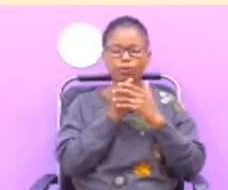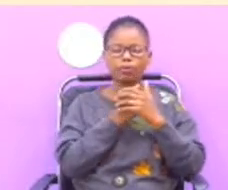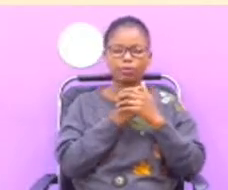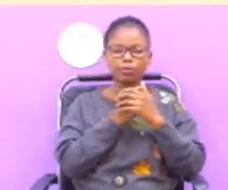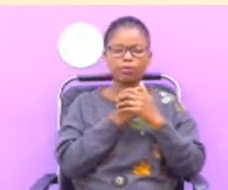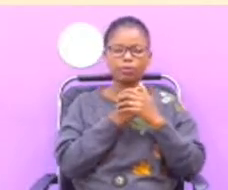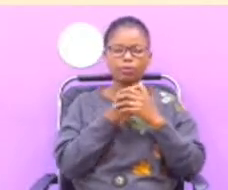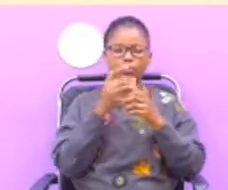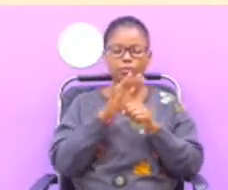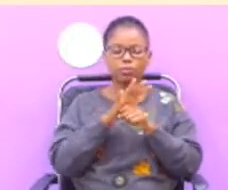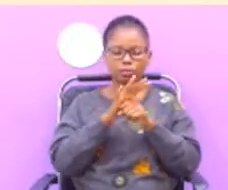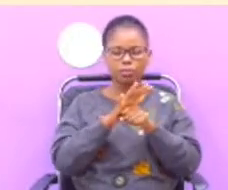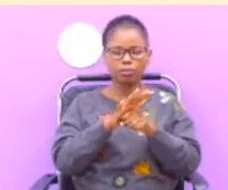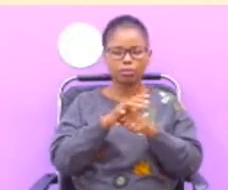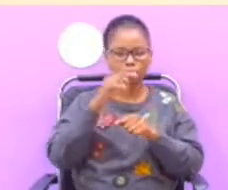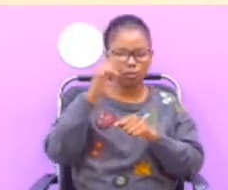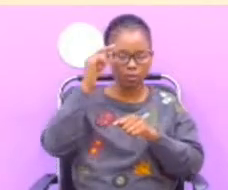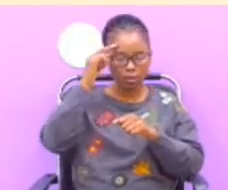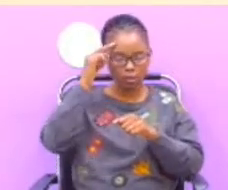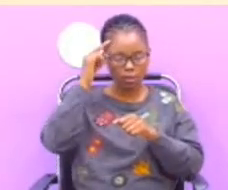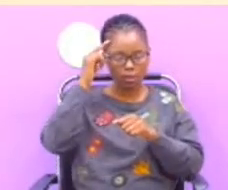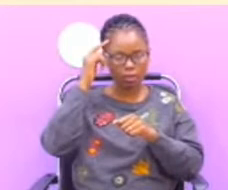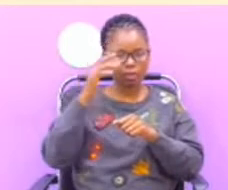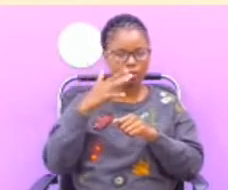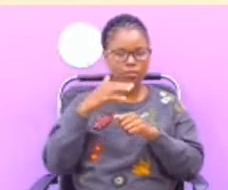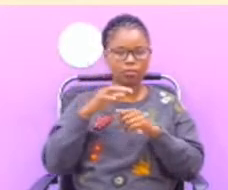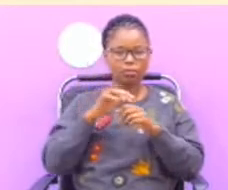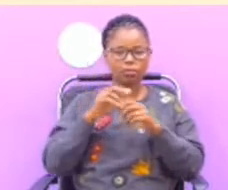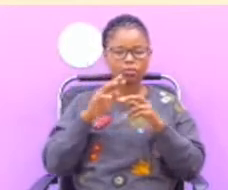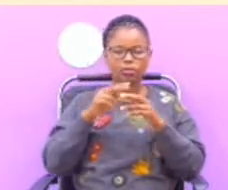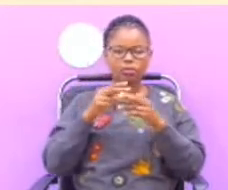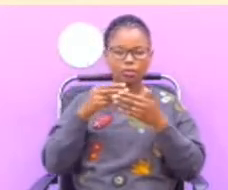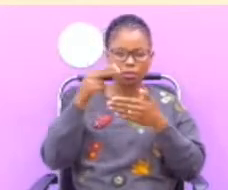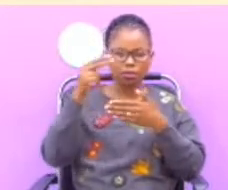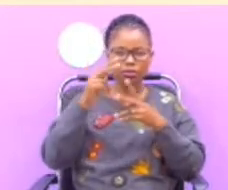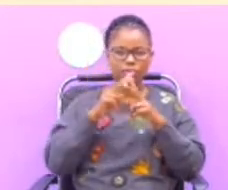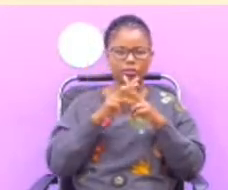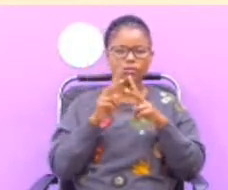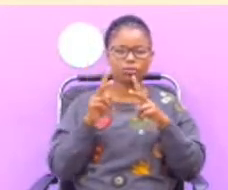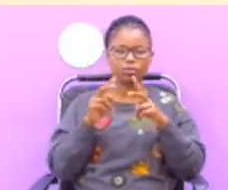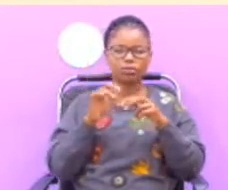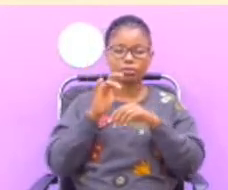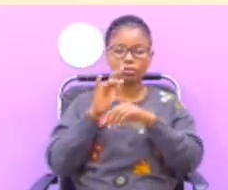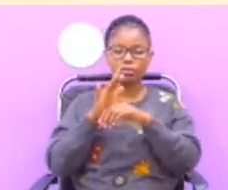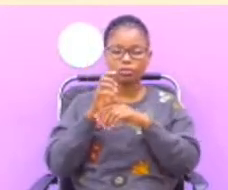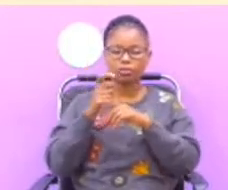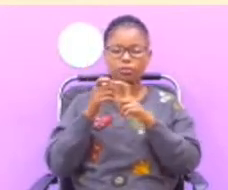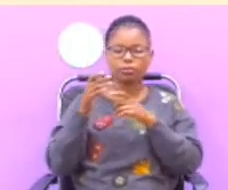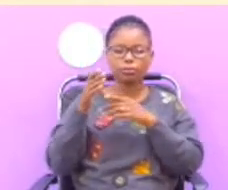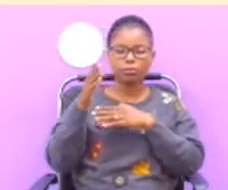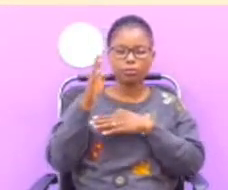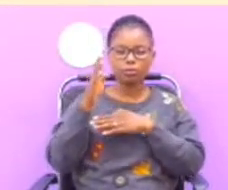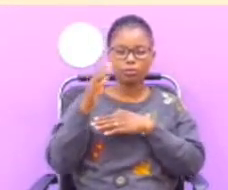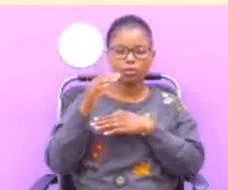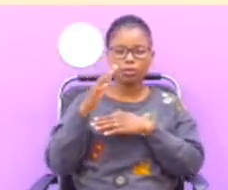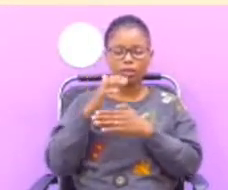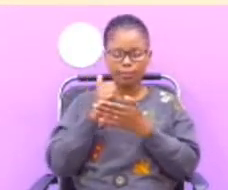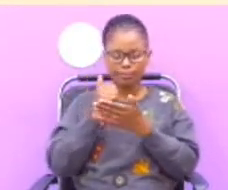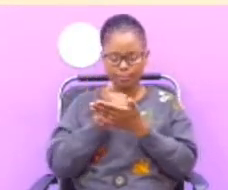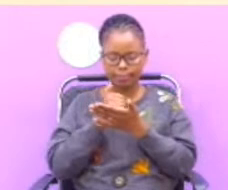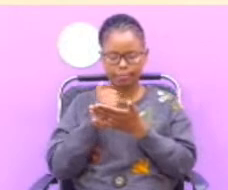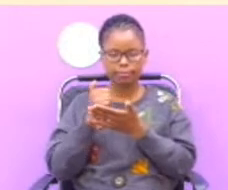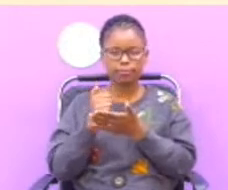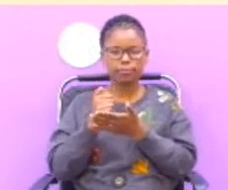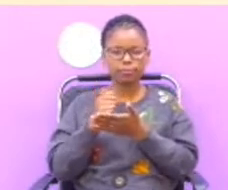Ni wanyarara adwa ilo naliti igoro muno. Juke demuere. Ijitumu okorewe ne gai. Dirafatara korumele la procedure ya